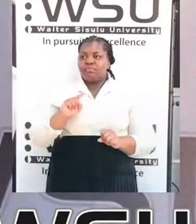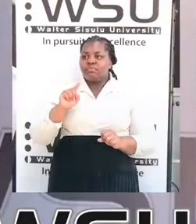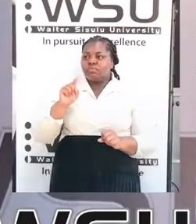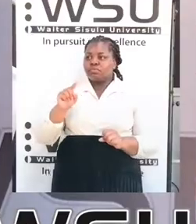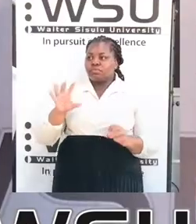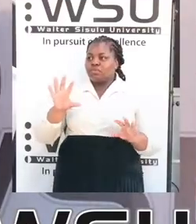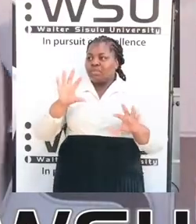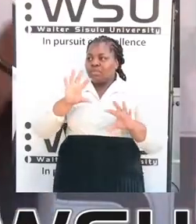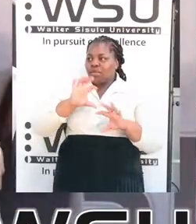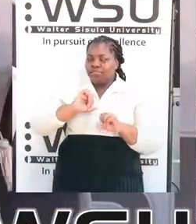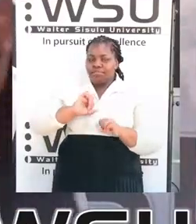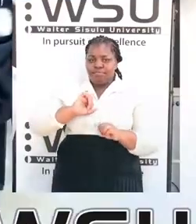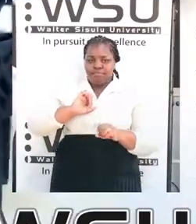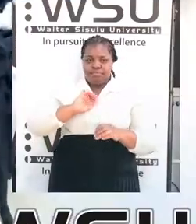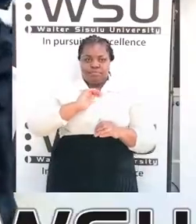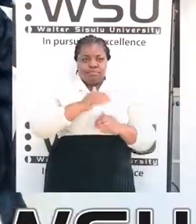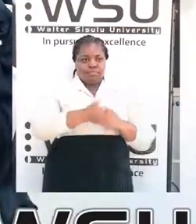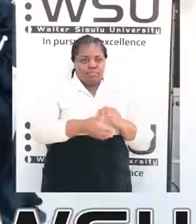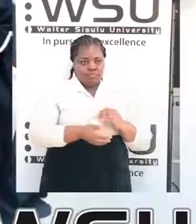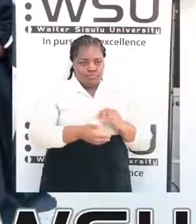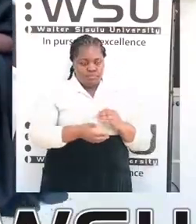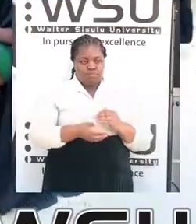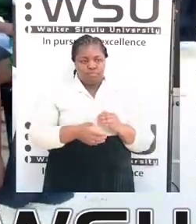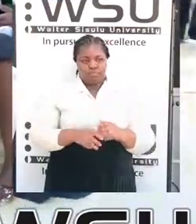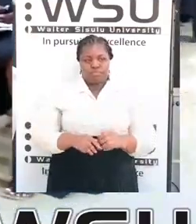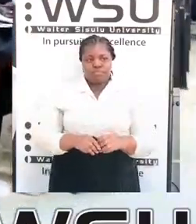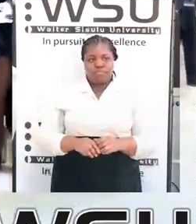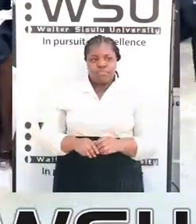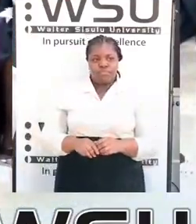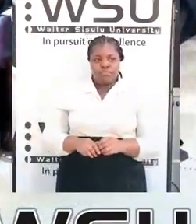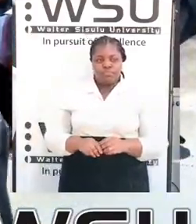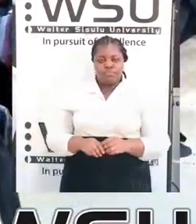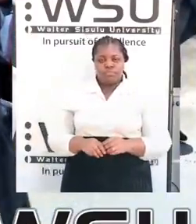ubumnyama uyigubungele inzonzobila.